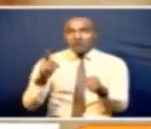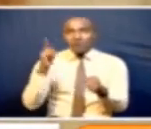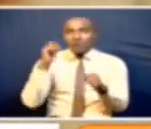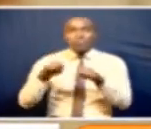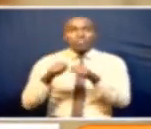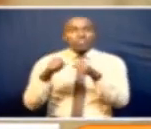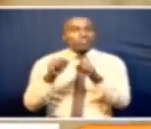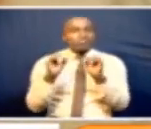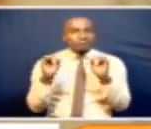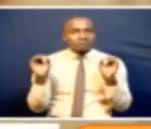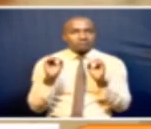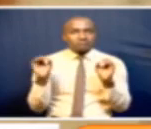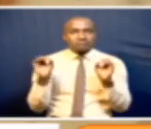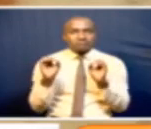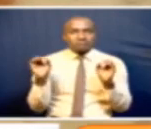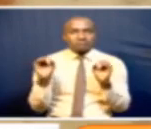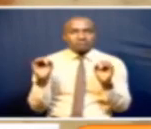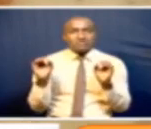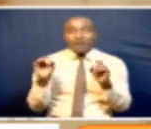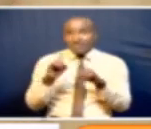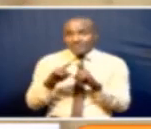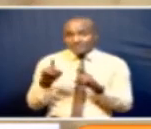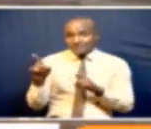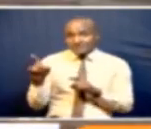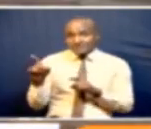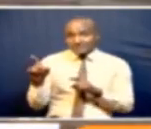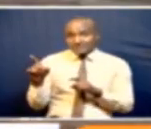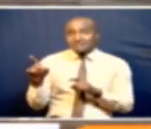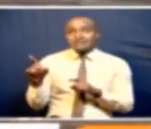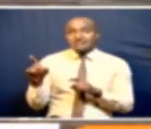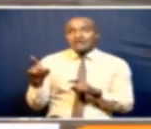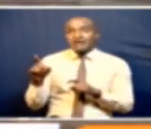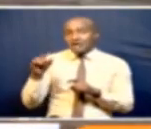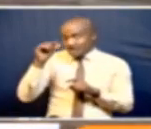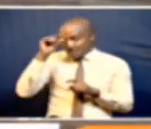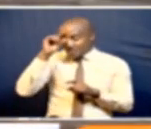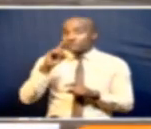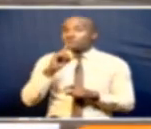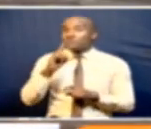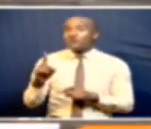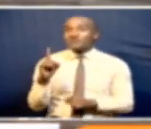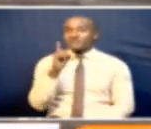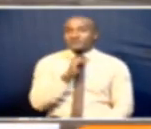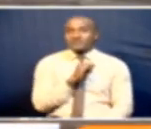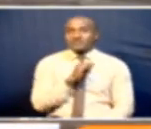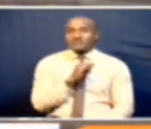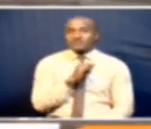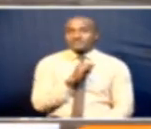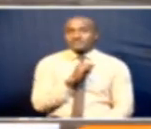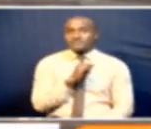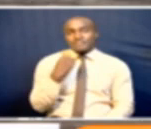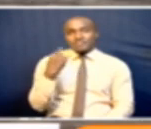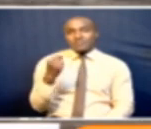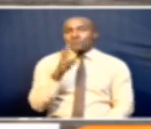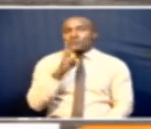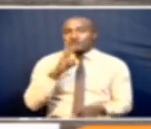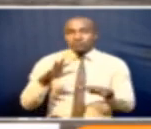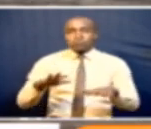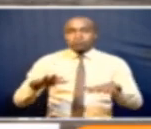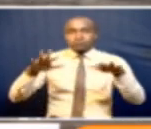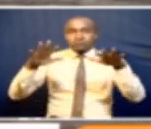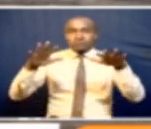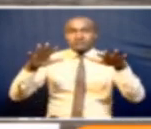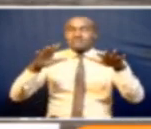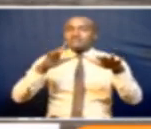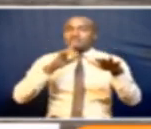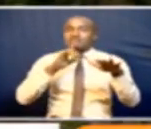Kuathiriwa hata hivyo, agizo la serikali linajiri tu baada ya msimu wa giza, nyumba zao zilipofurika na kuhakikishia kuwa maisha